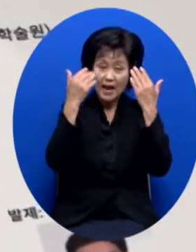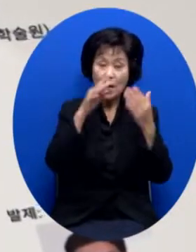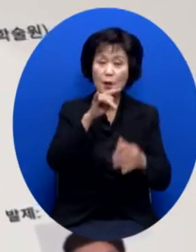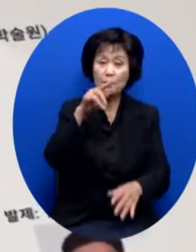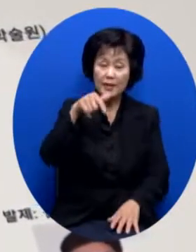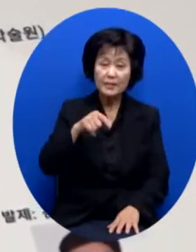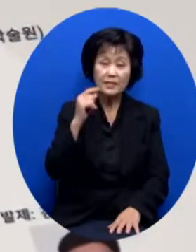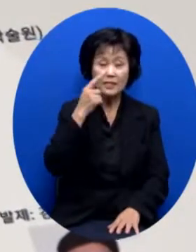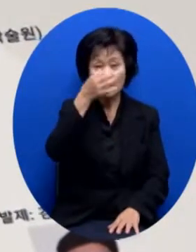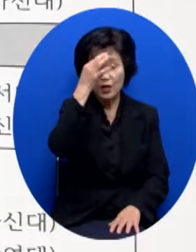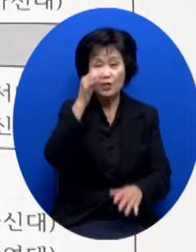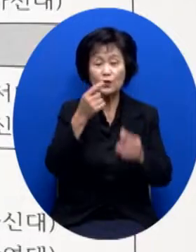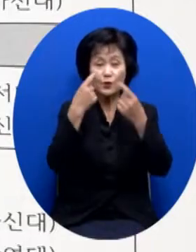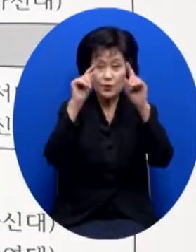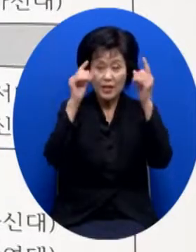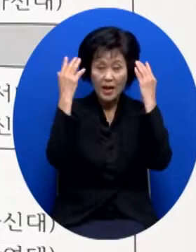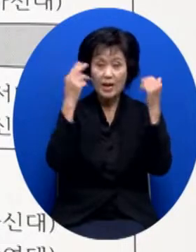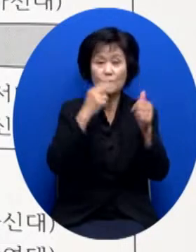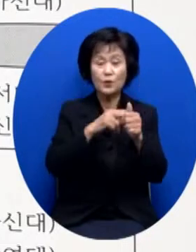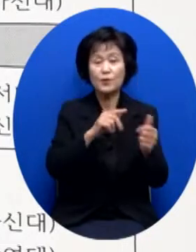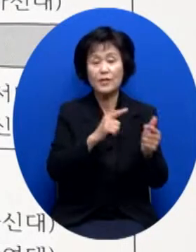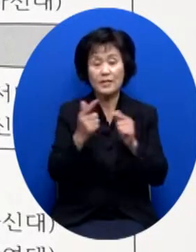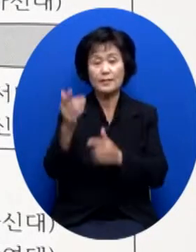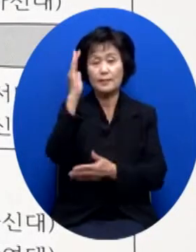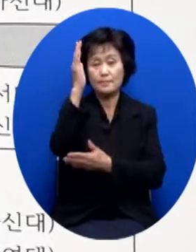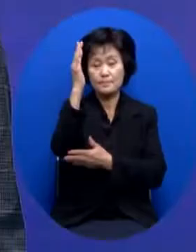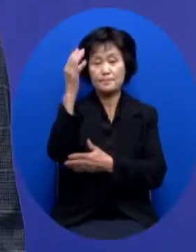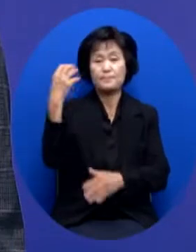백성예술대 안용준 교수 등이 각각 발제했습니다.